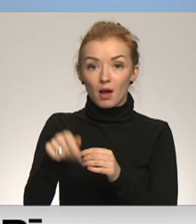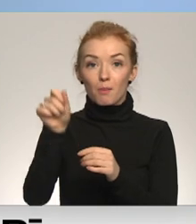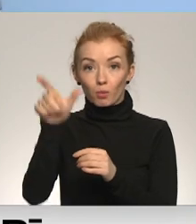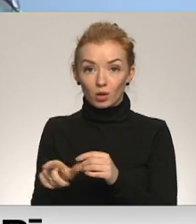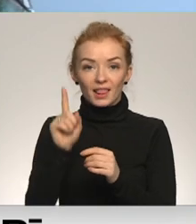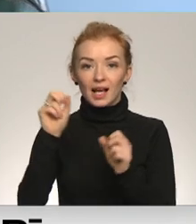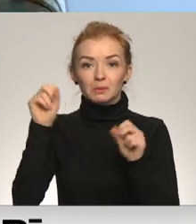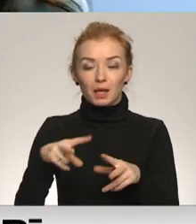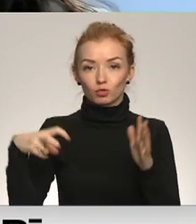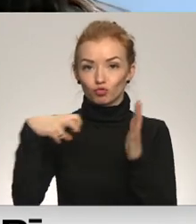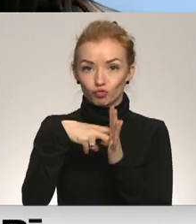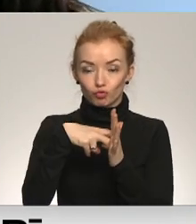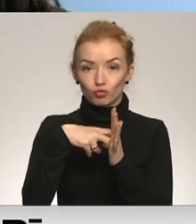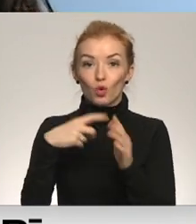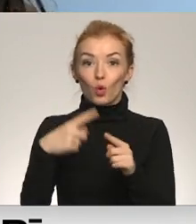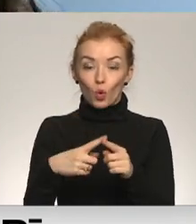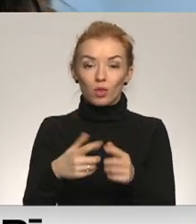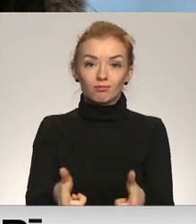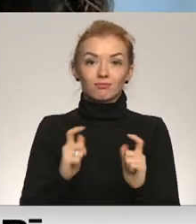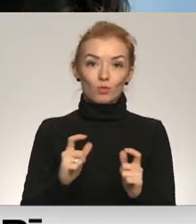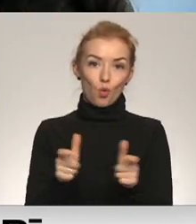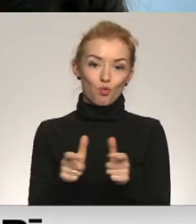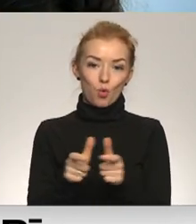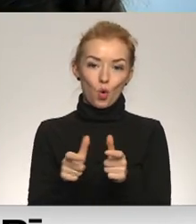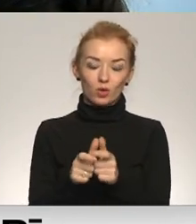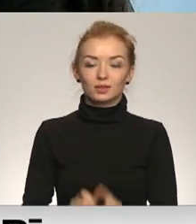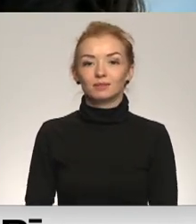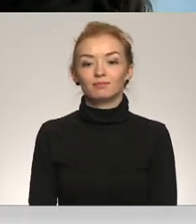īpašo marķējumu zīmi un pretīm saņemt kuponu.